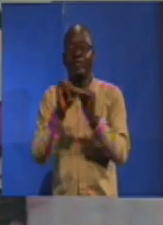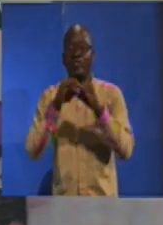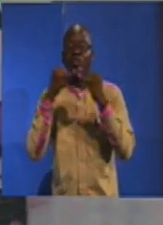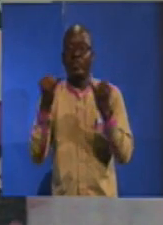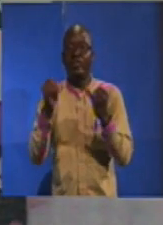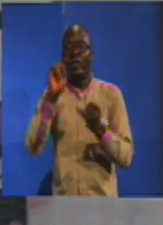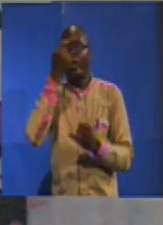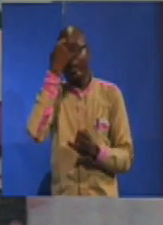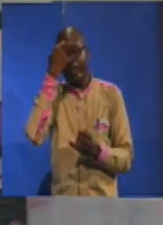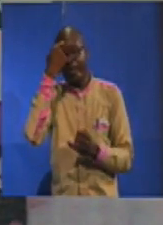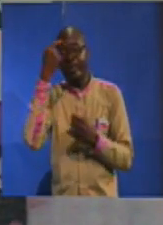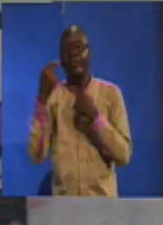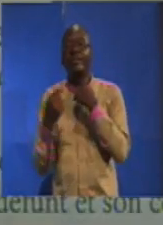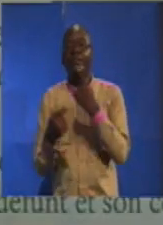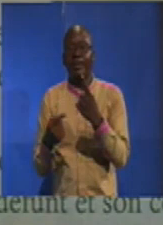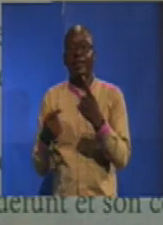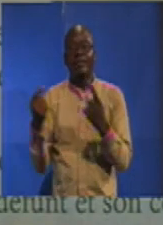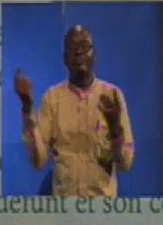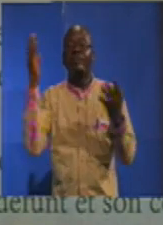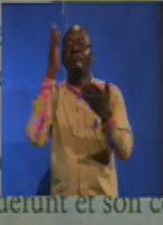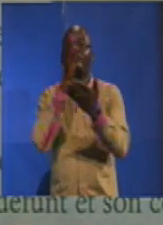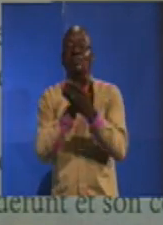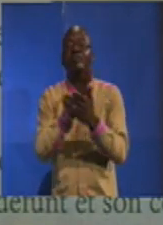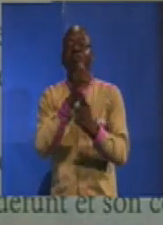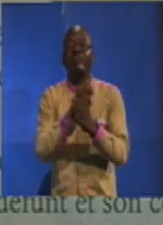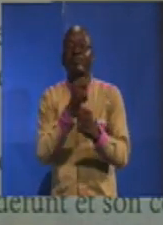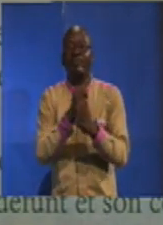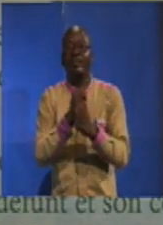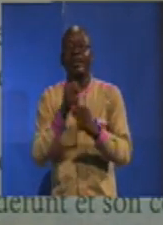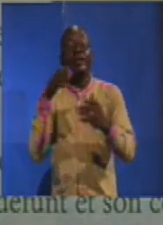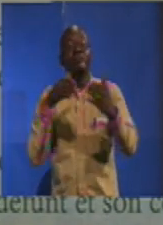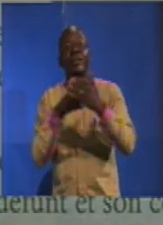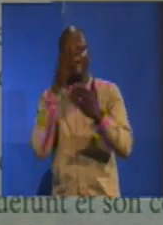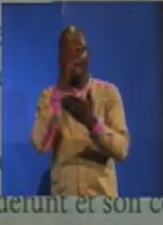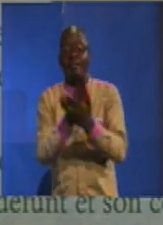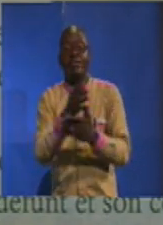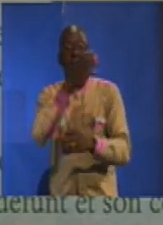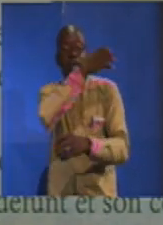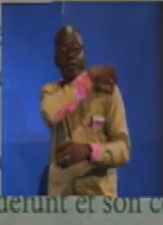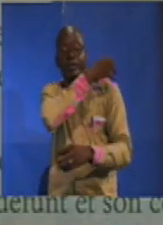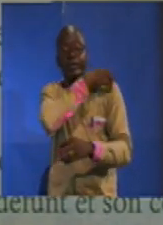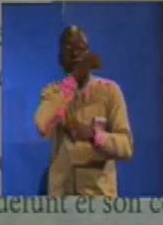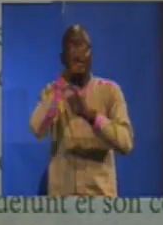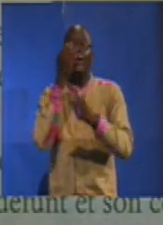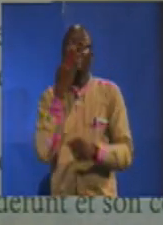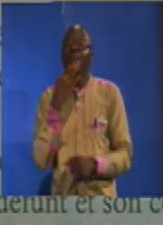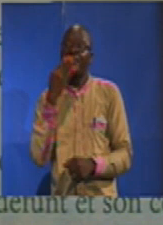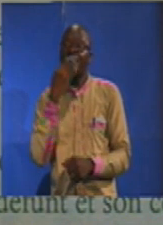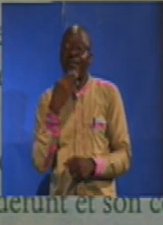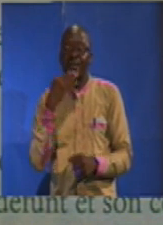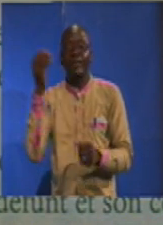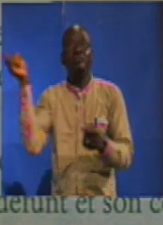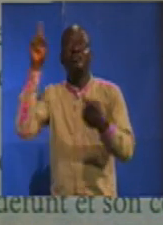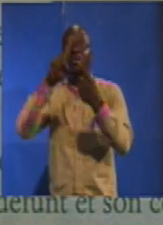le gouvernement décrète un couvre-feu et suspend toute activité de la chefferie à Banfoura, cela